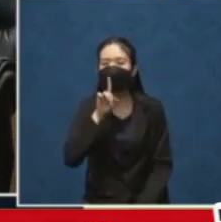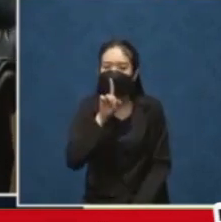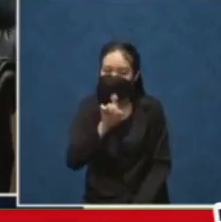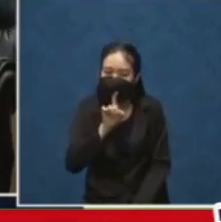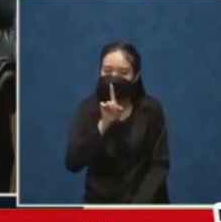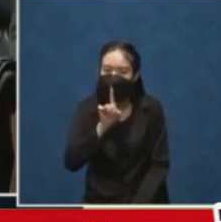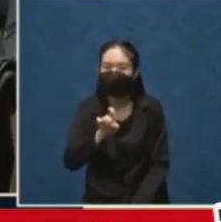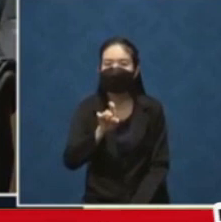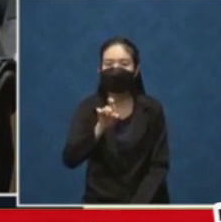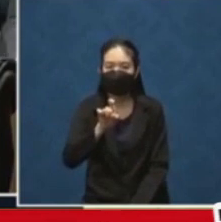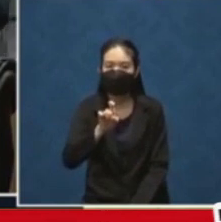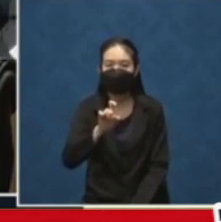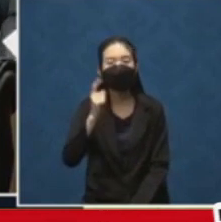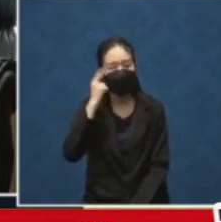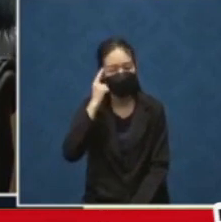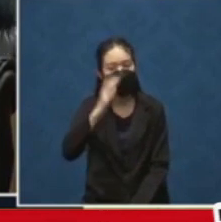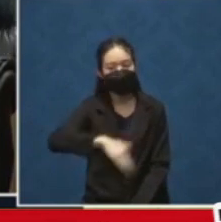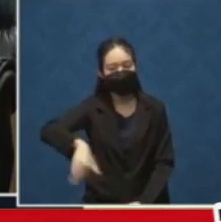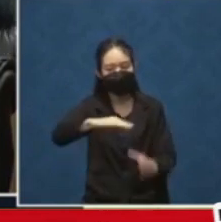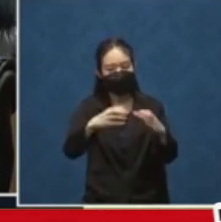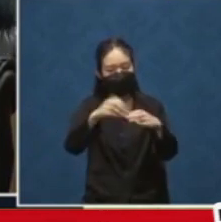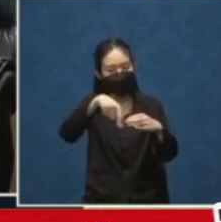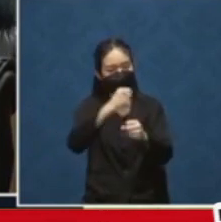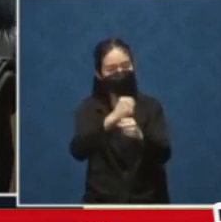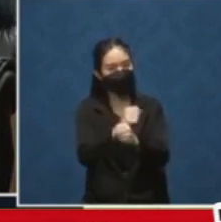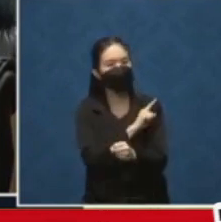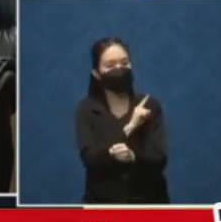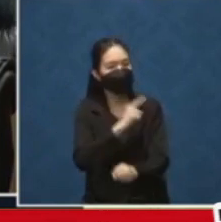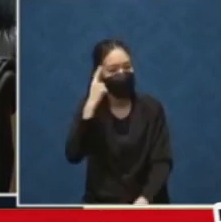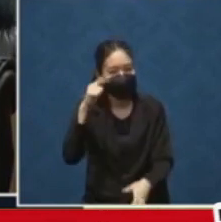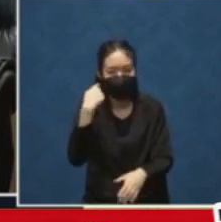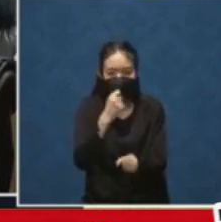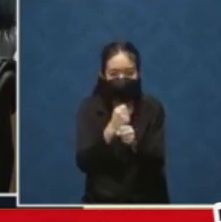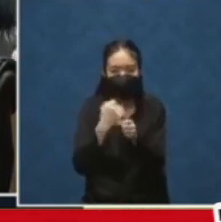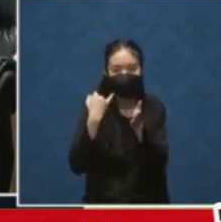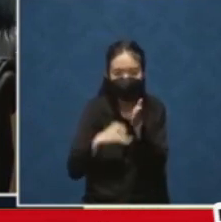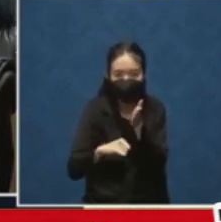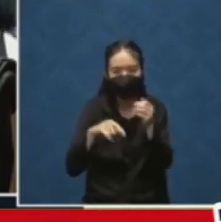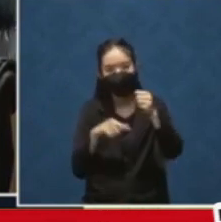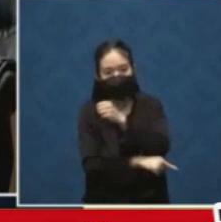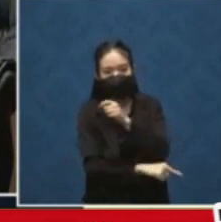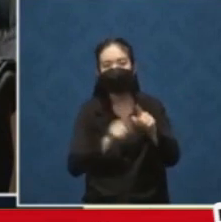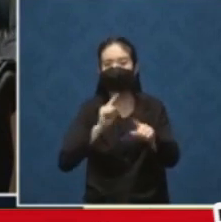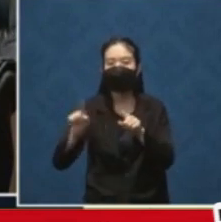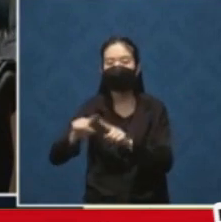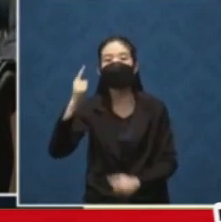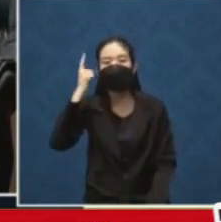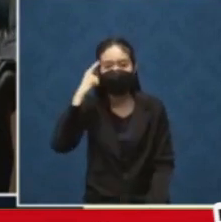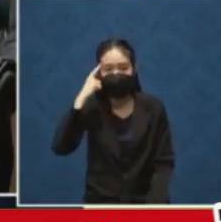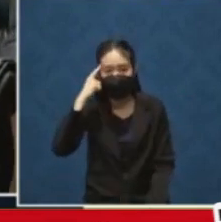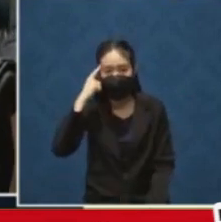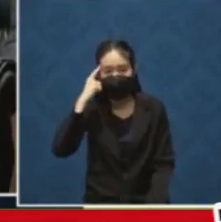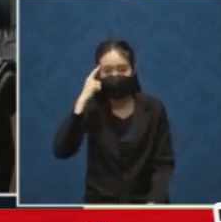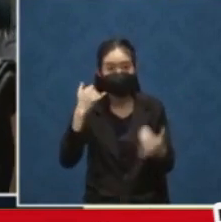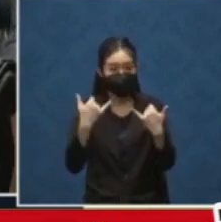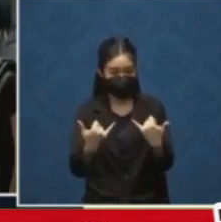สอบสวรแล้วถพูก็พูดก็คือว่า รู้เห็นเป็ใจกันเอาละ มนจะรเหนเป็ใ